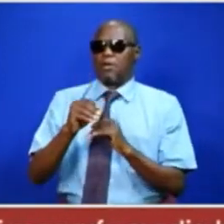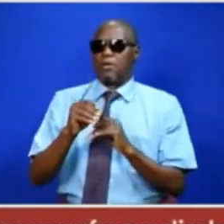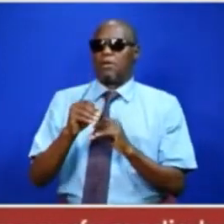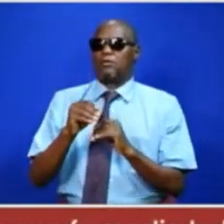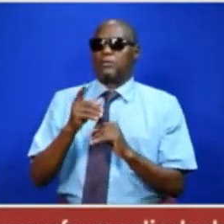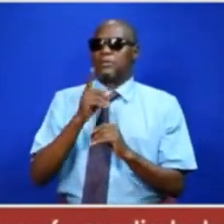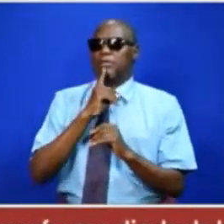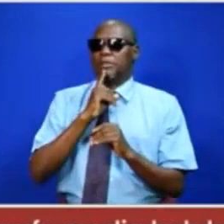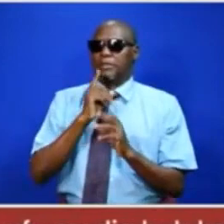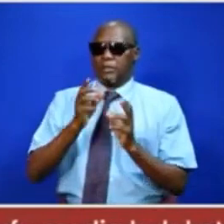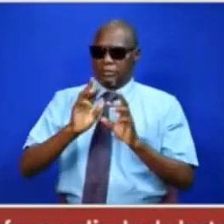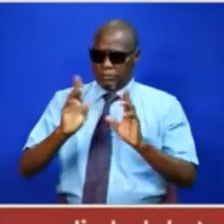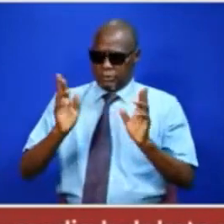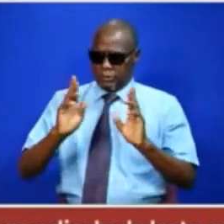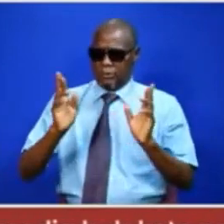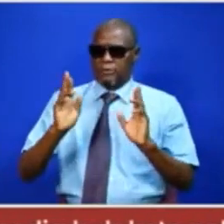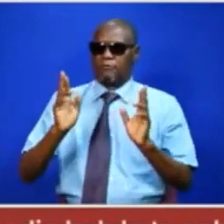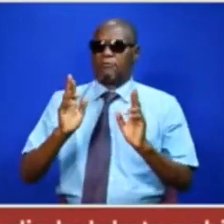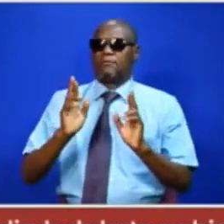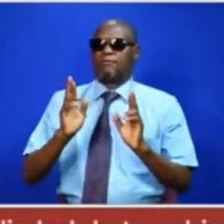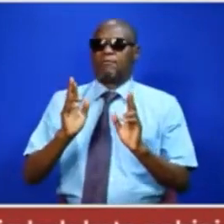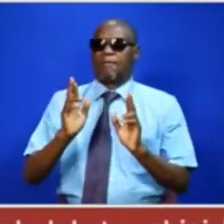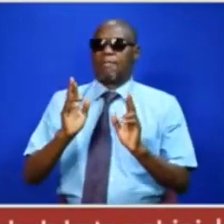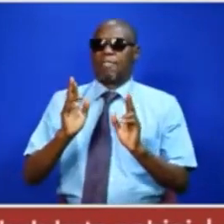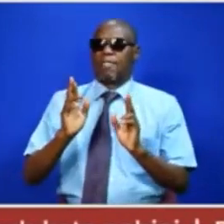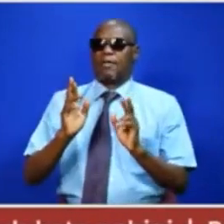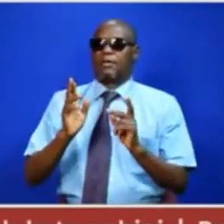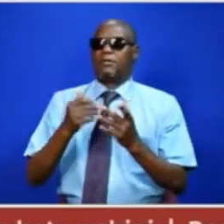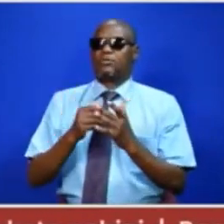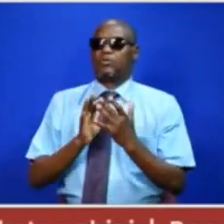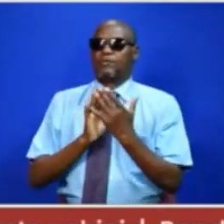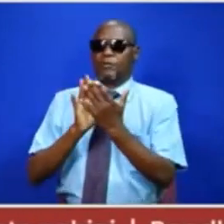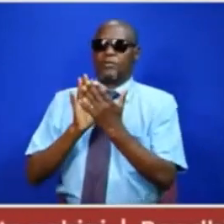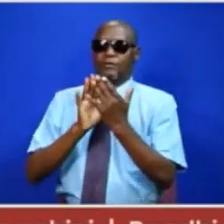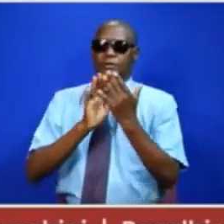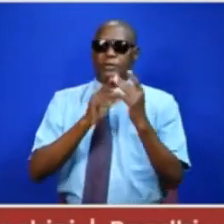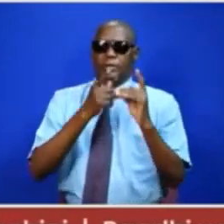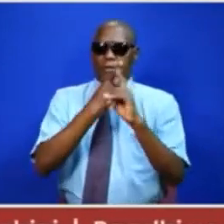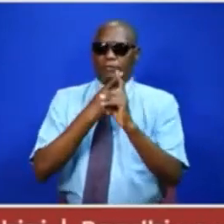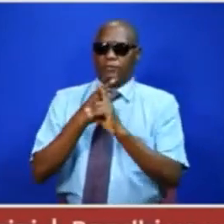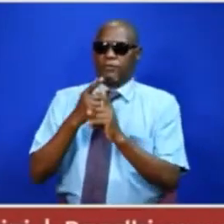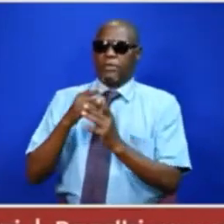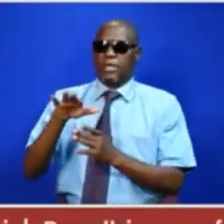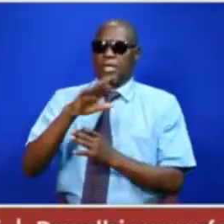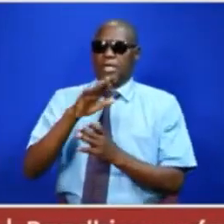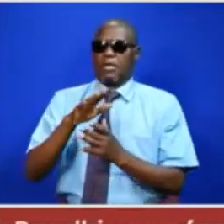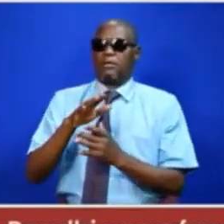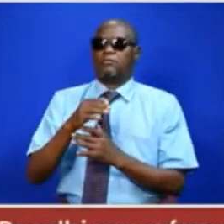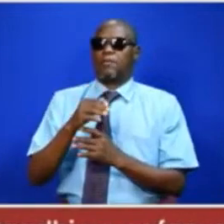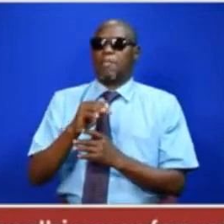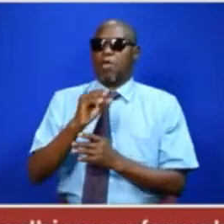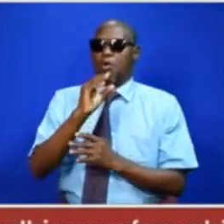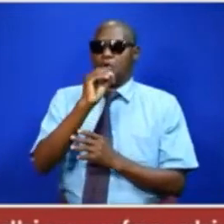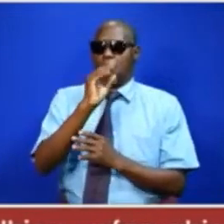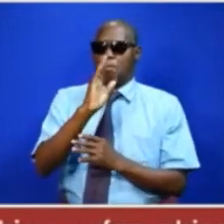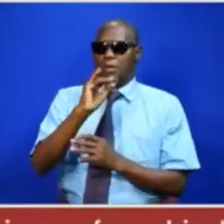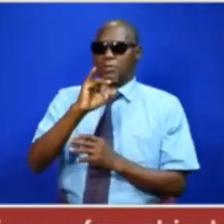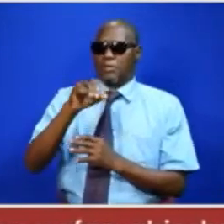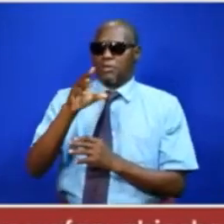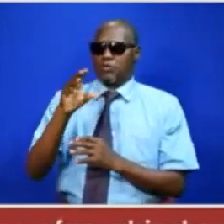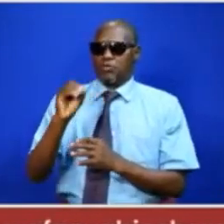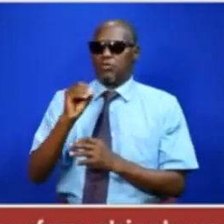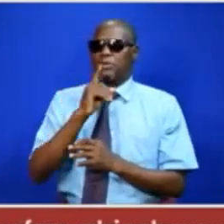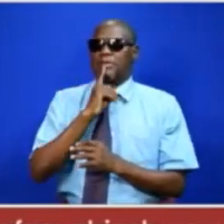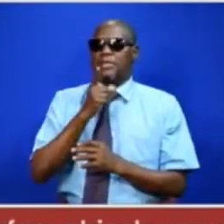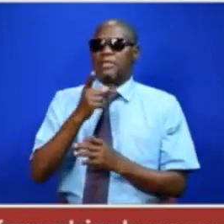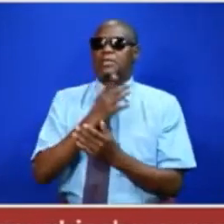kujiandaa kwake kukabiliana na utata wa mahandri mbalimbali ya bara. Obasanjo amemsifu Odinga kama rafiki aliyeaminika